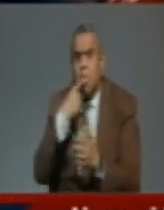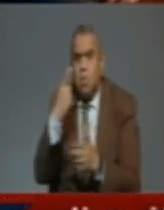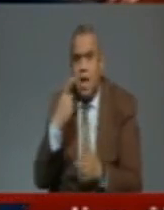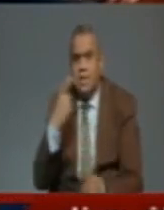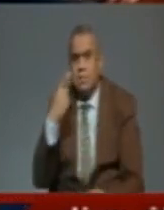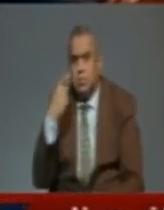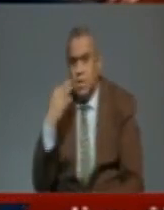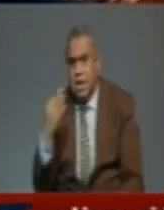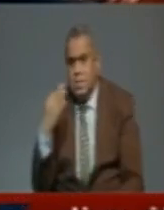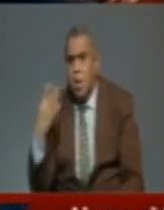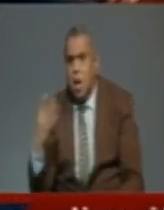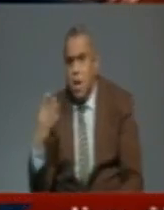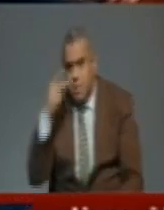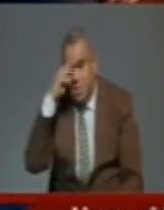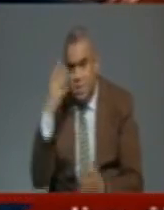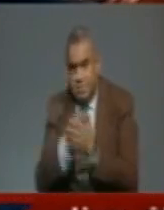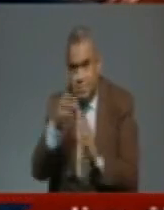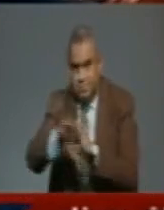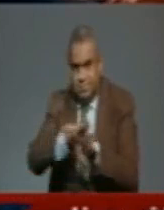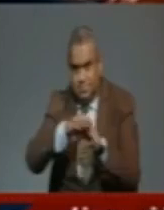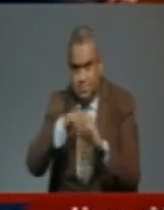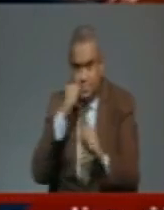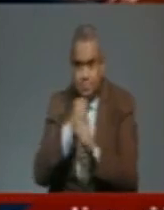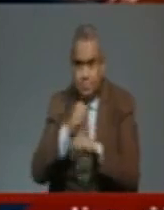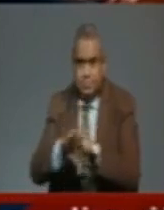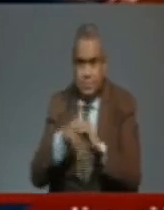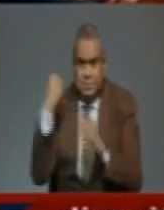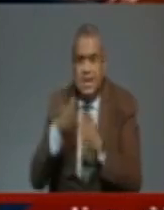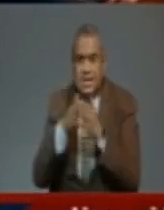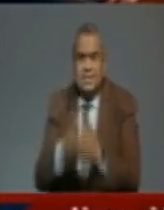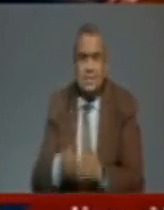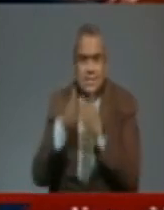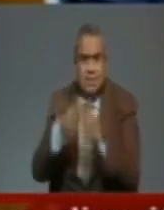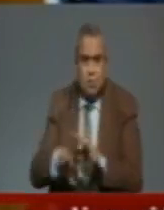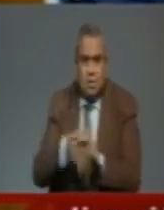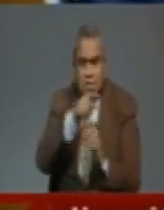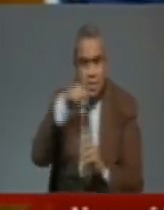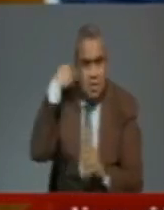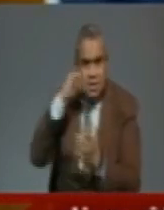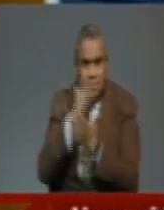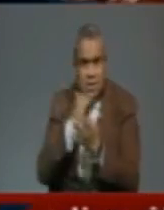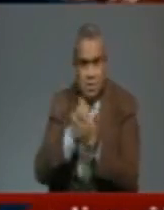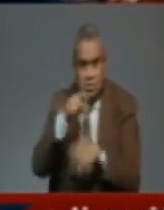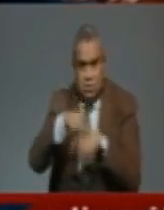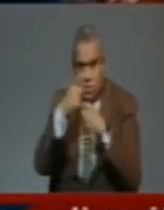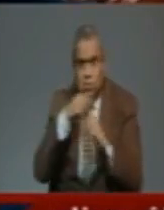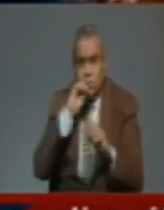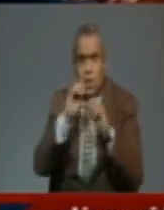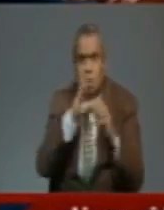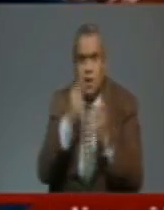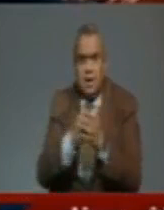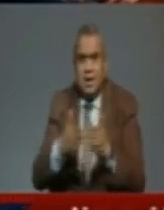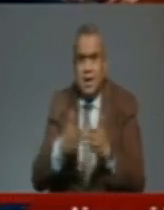انا بتكلم ساعة ما كنا بنعمله واحنا بنعمل قناة السويس وانت كنت كامل رئيس الهيئة ساعتها وقلت لكم ما تعملوا عرض واحد